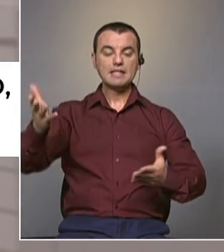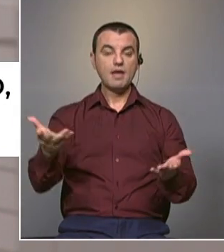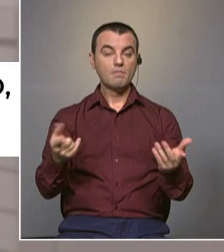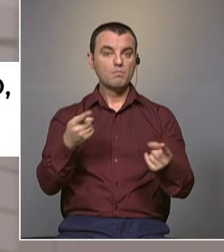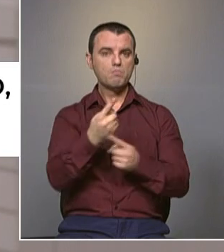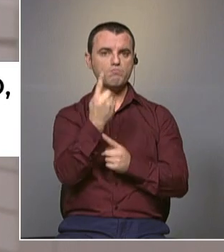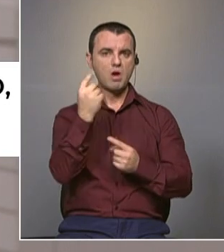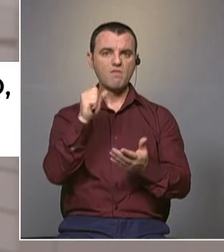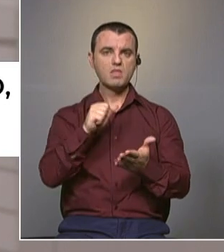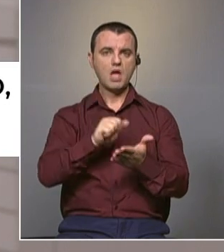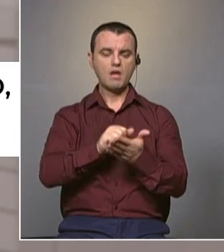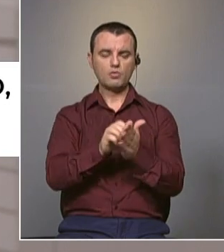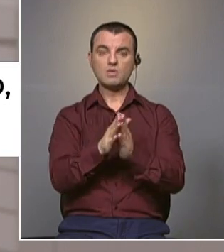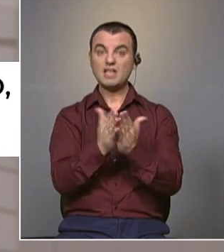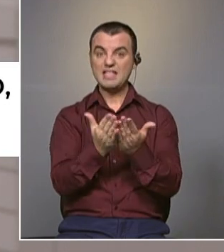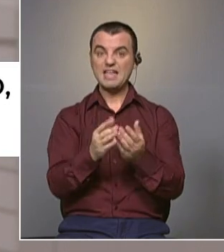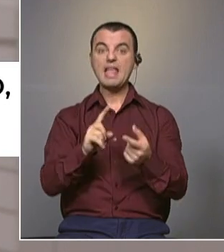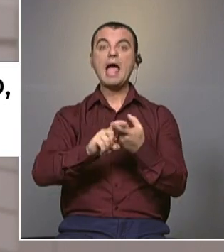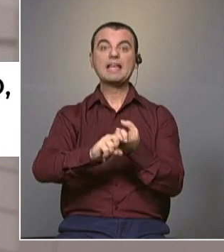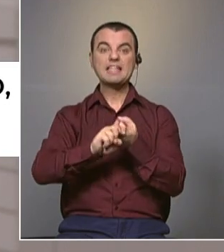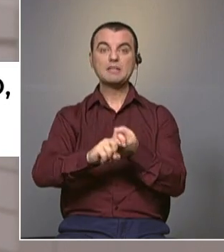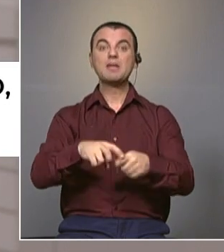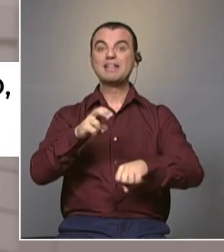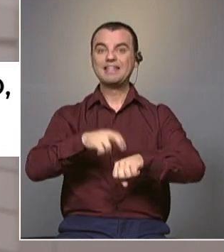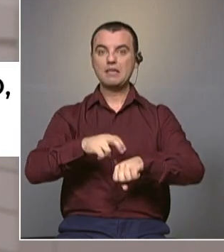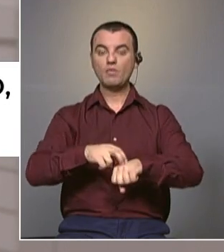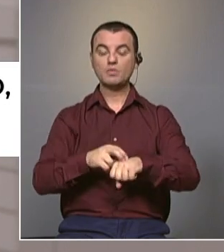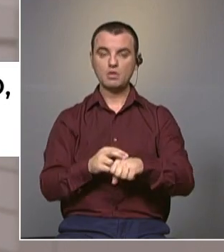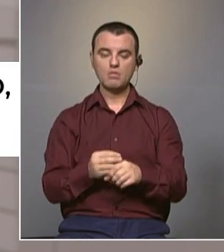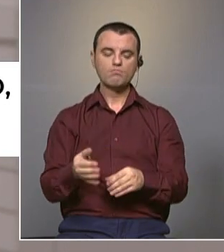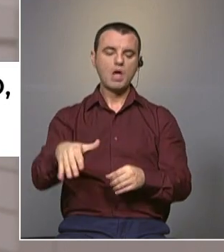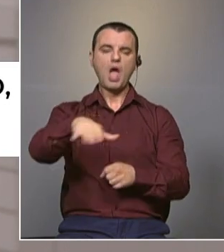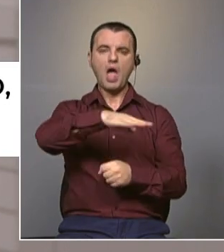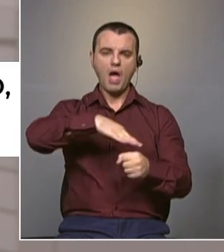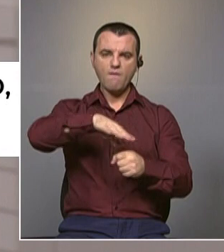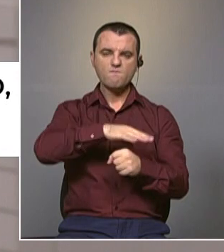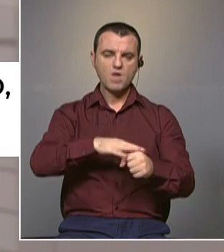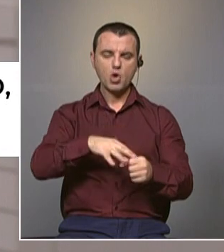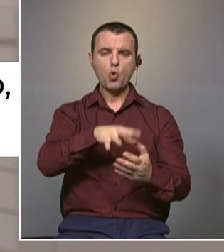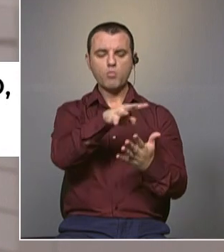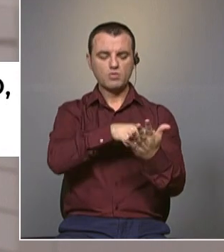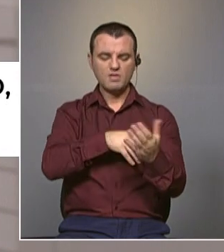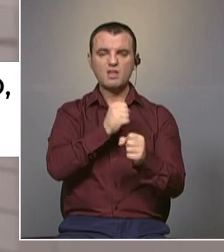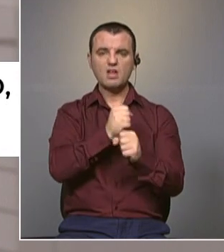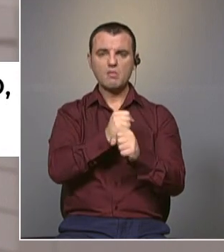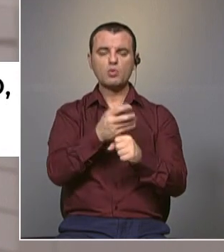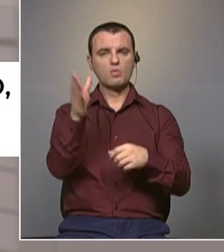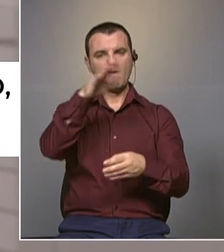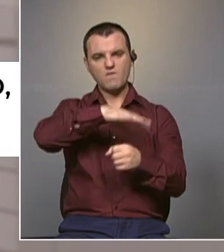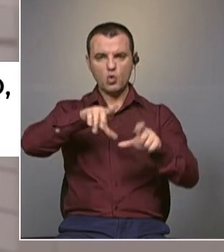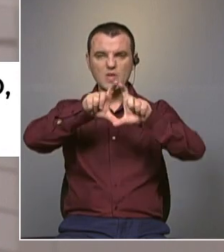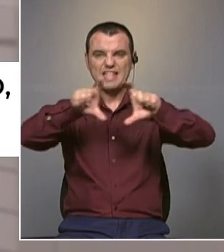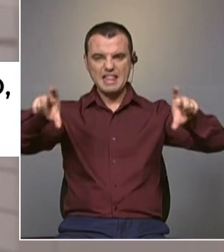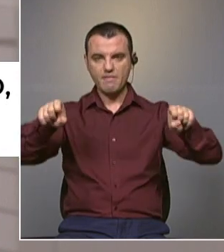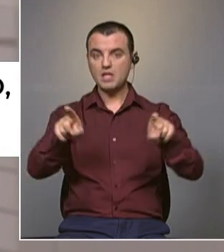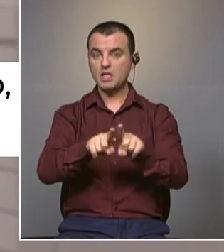на Красимир Димовски. Върху произведенията е работено, върху заглавията е работено. Но заедно с това,